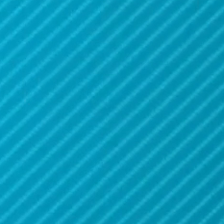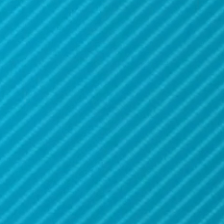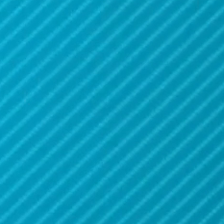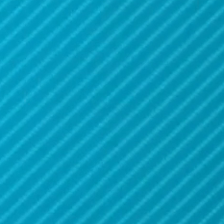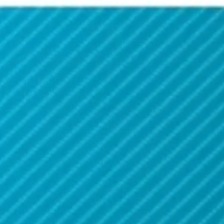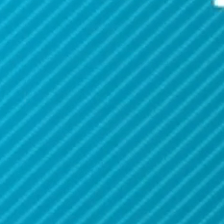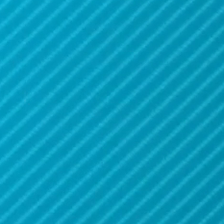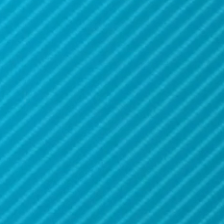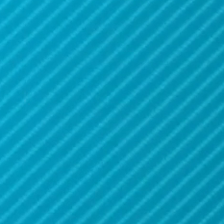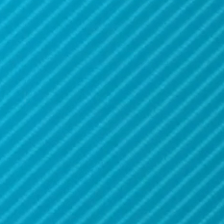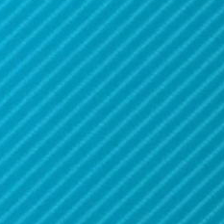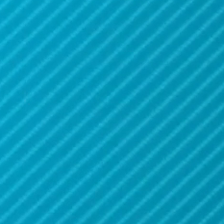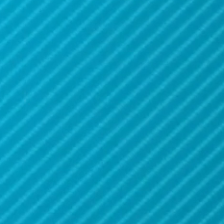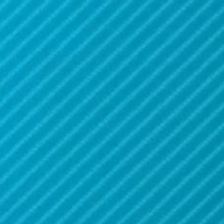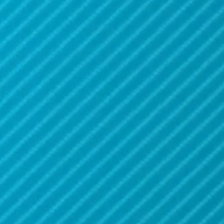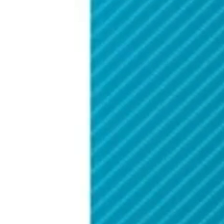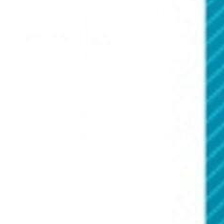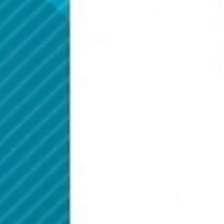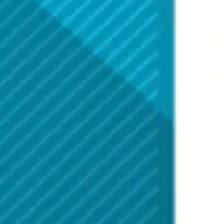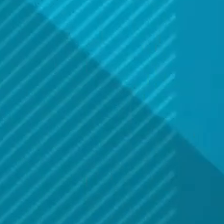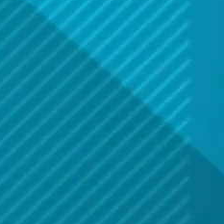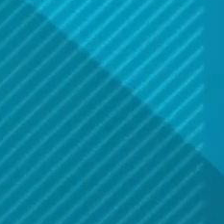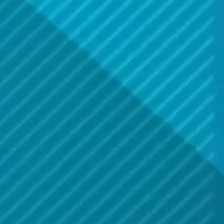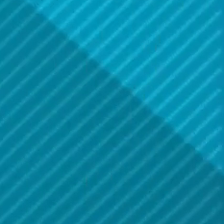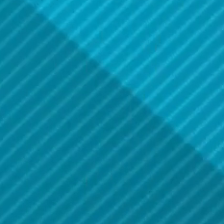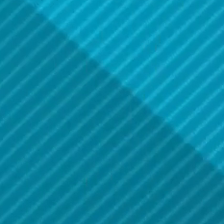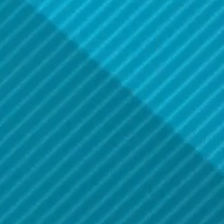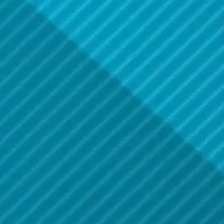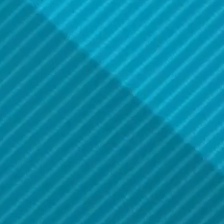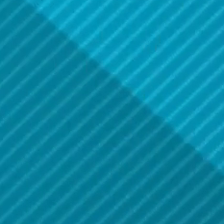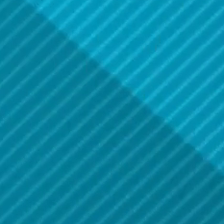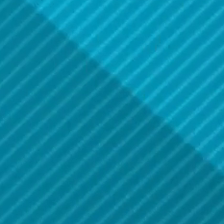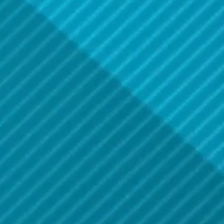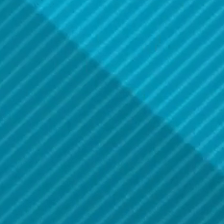Ushakishe Wahageze Ishimire application ya RBA